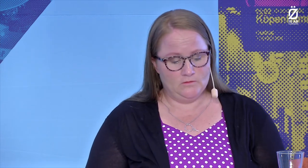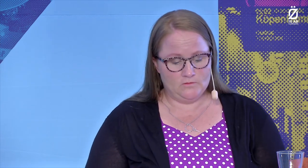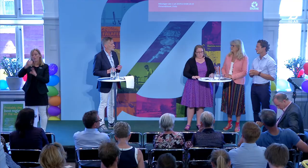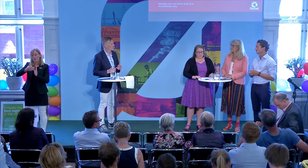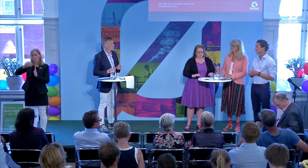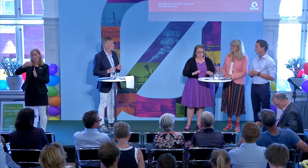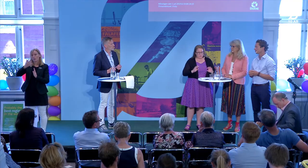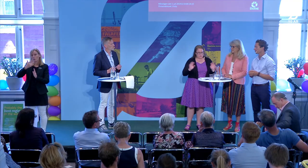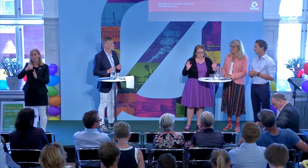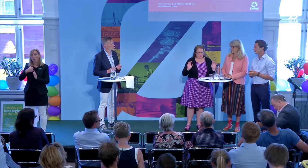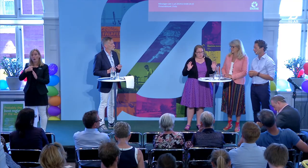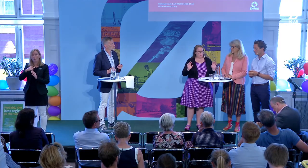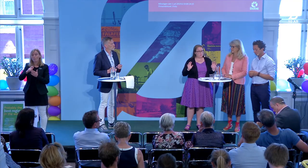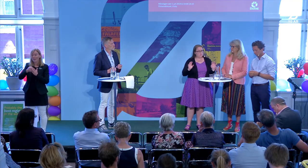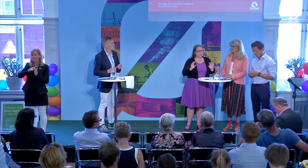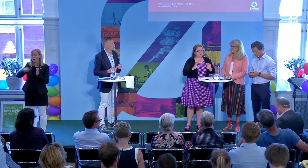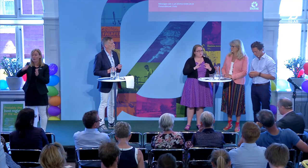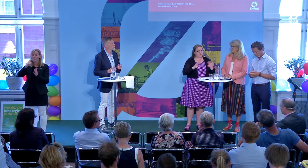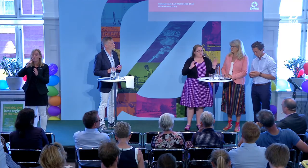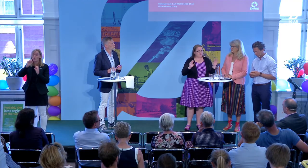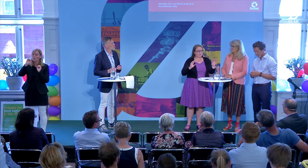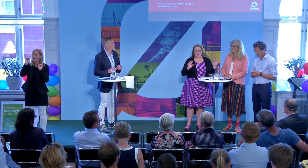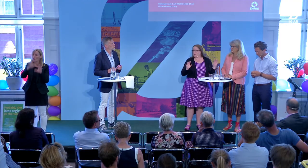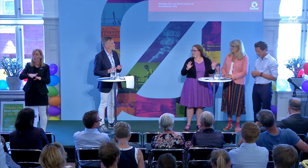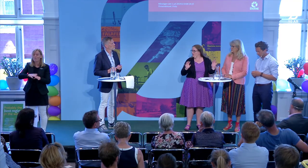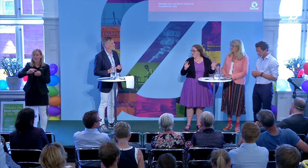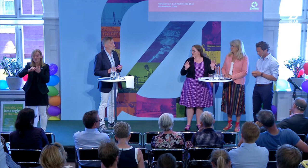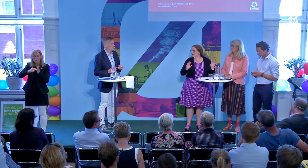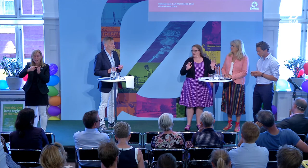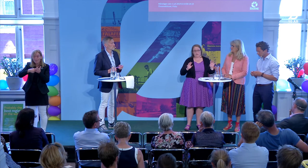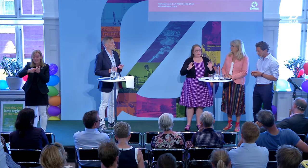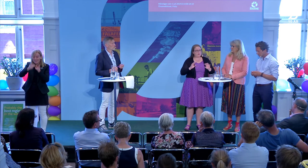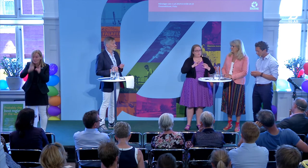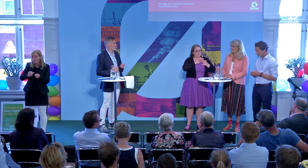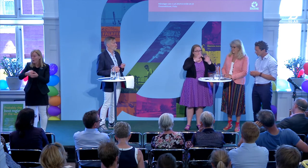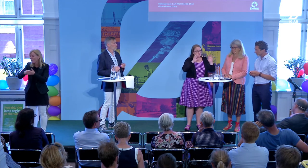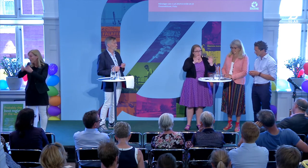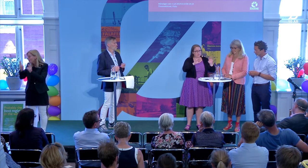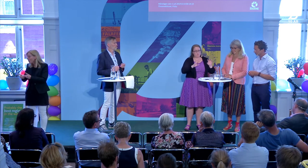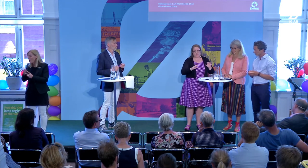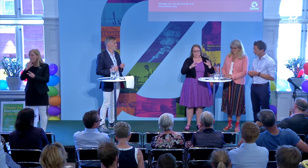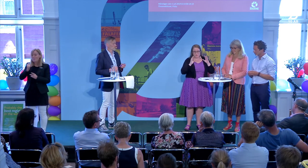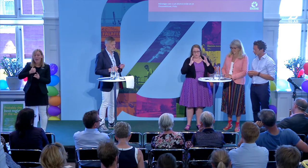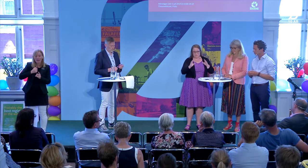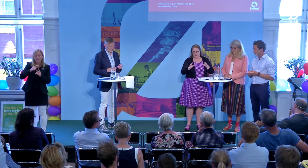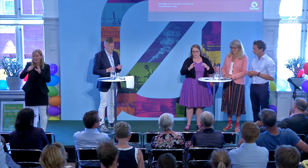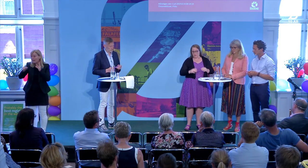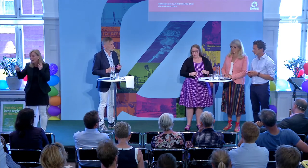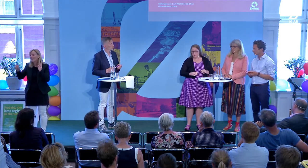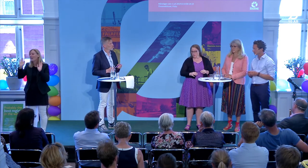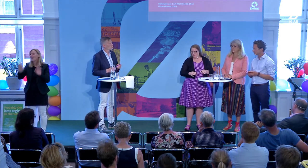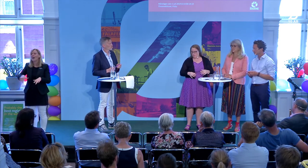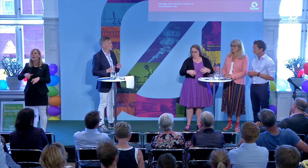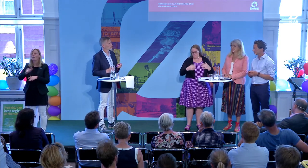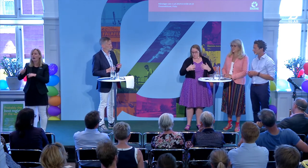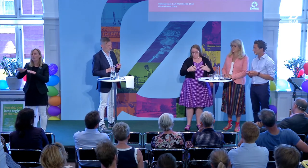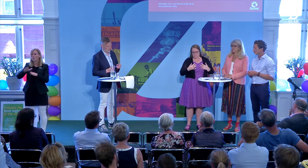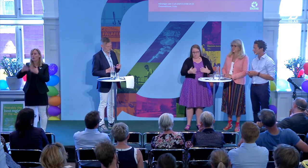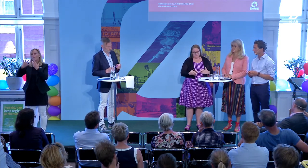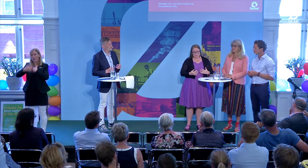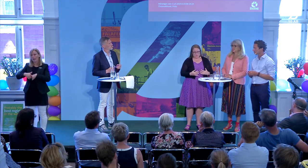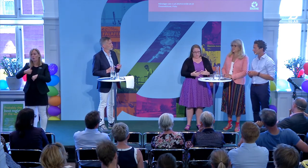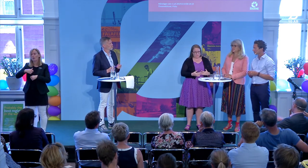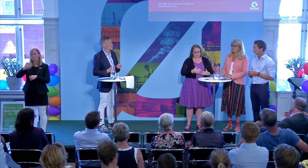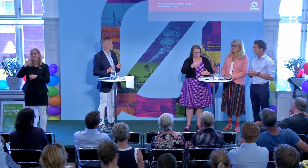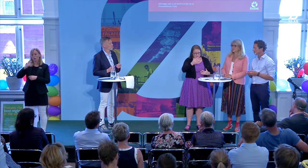huvudpunkten. Så jag tror att medborgarna bryr sig inte så mycket om vårt system heter det ena eller det andra eller vem som äger det, bara vården fungerar och bara jag vet